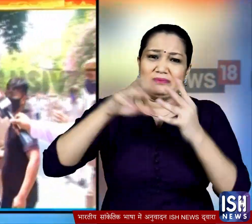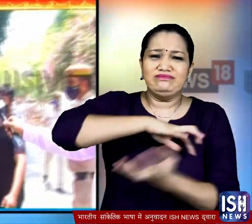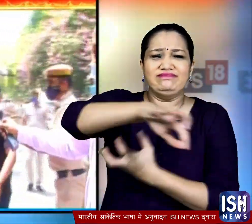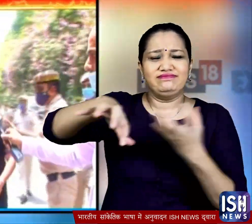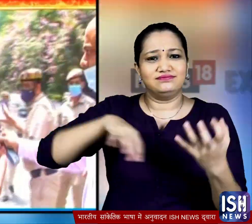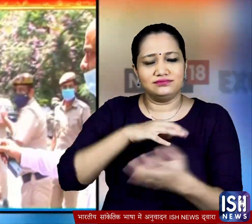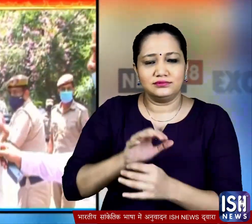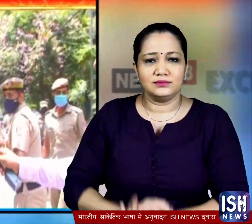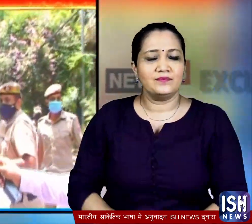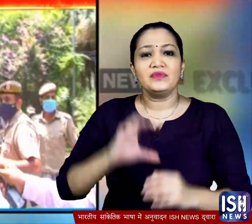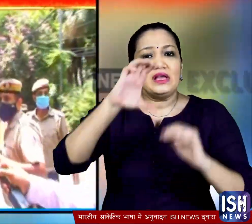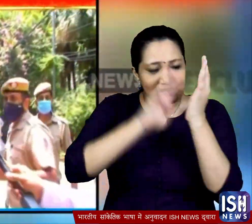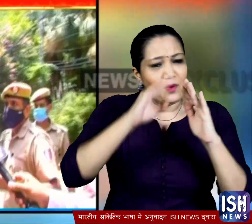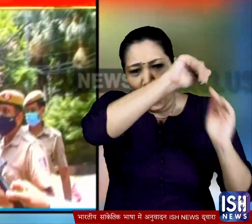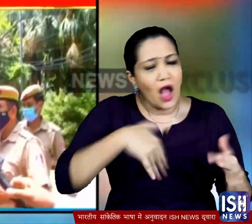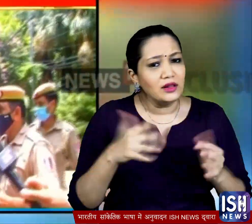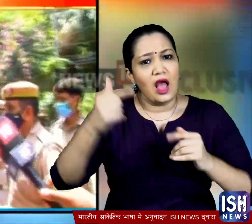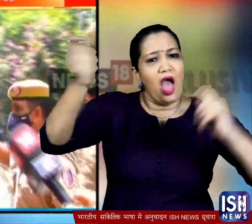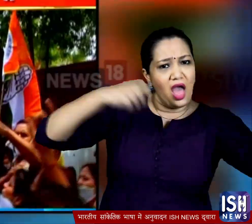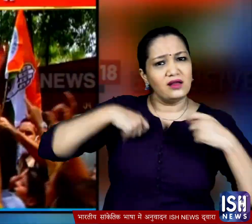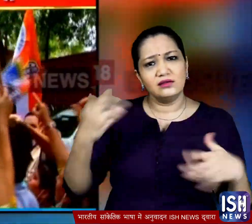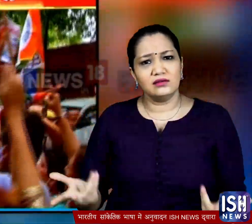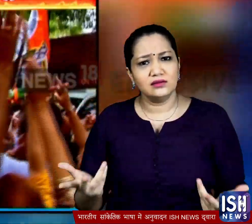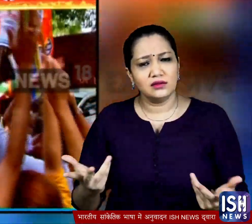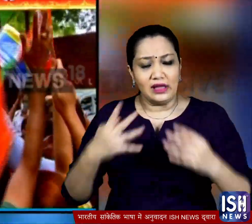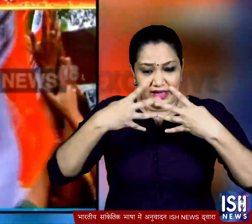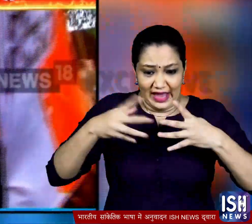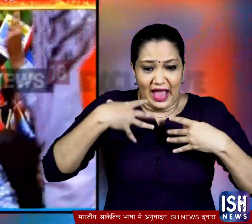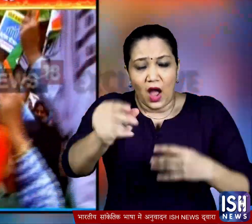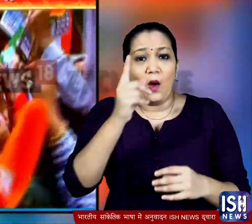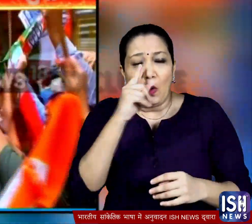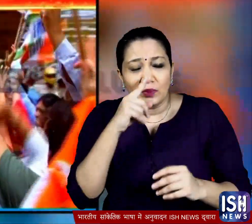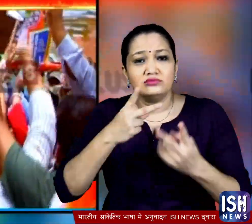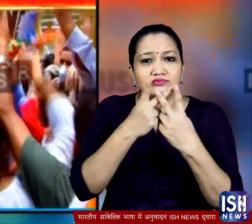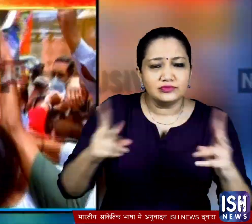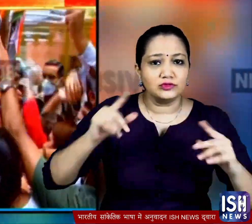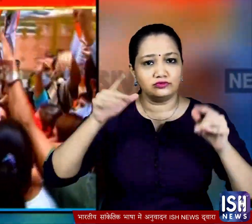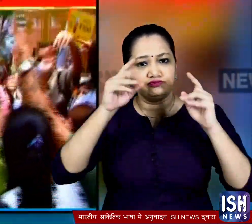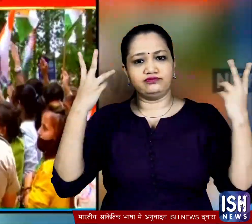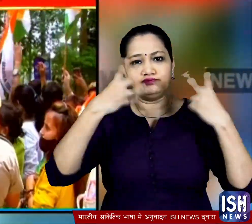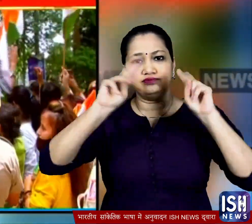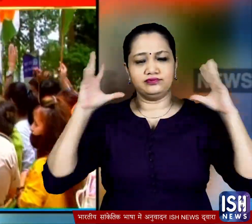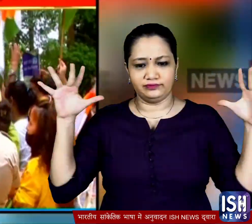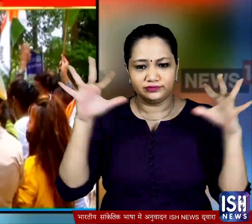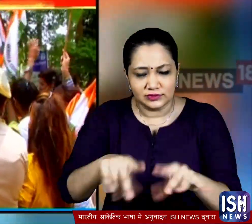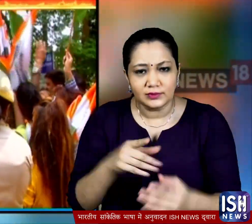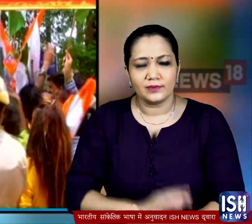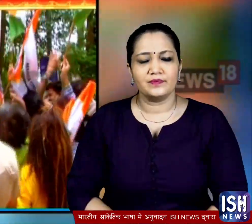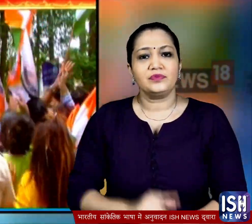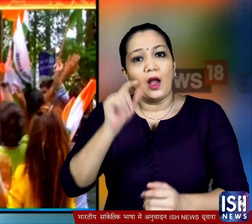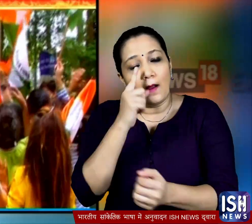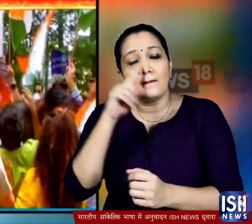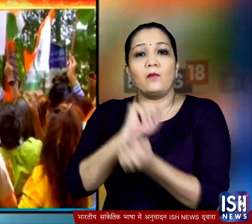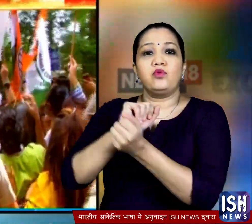गया। मुख्यमंत्री को ये लोग बाहर नहीं बुला रहे और हम लोगों को मार रहे हैं। आप देखो, गेट के बिल्कुल सामने महिला कार्यकर्ताओं की फौज जमा हो गई, जिन्हें हटाने के लिए